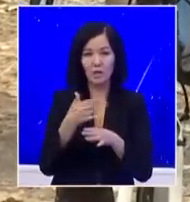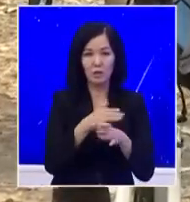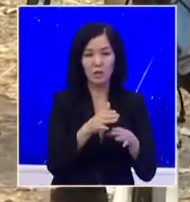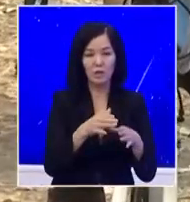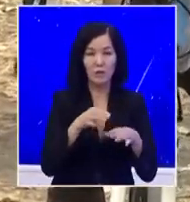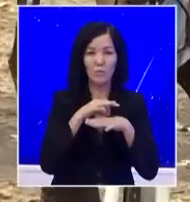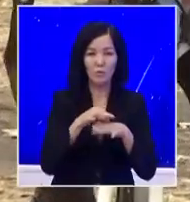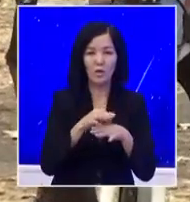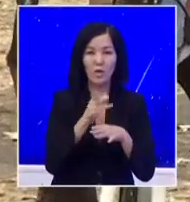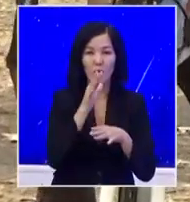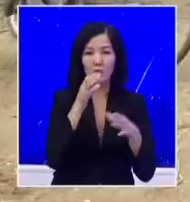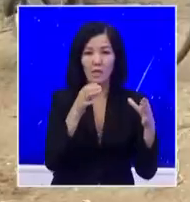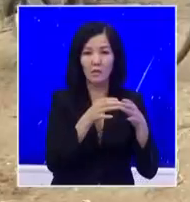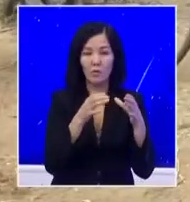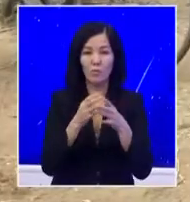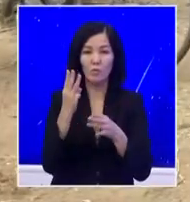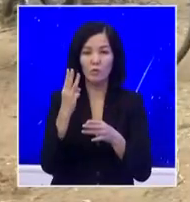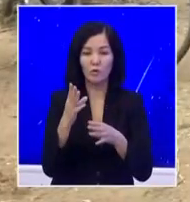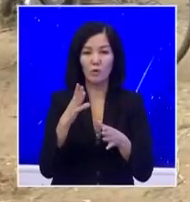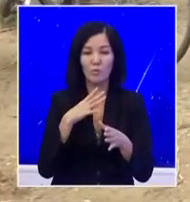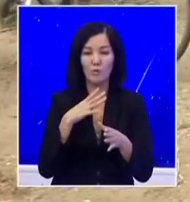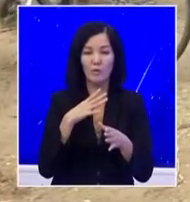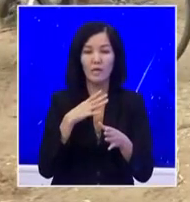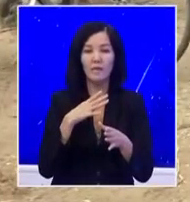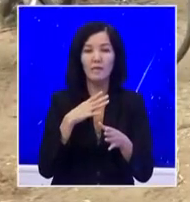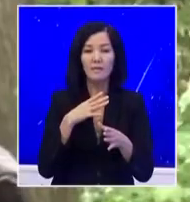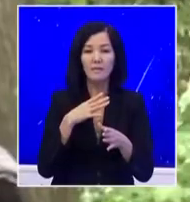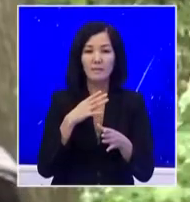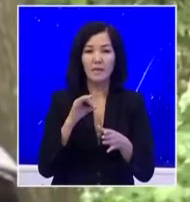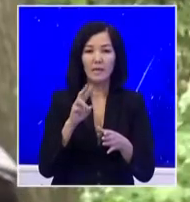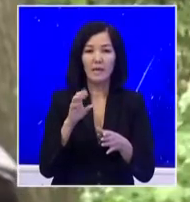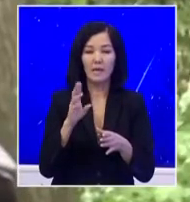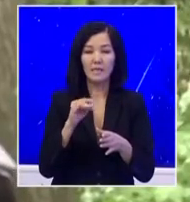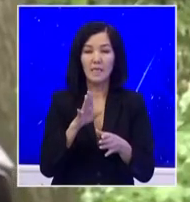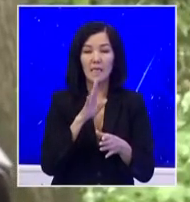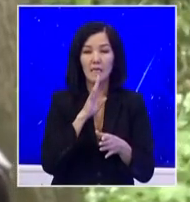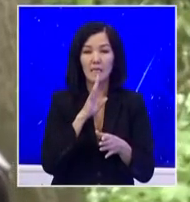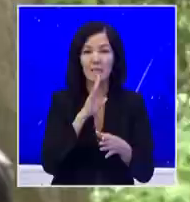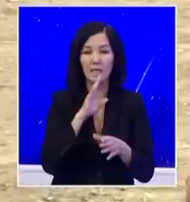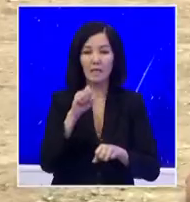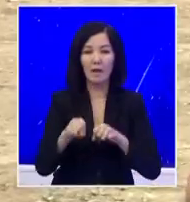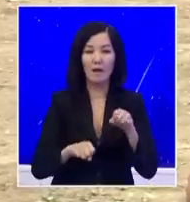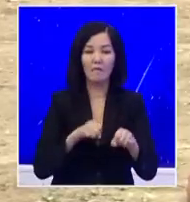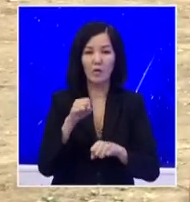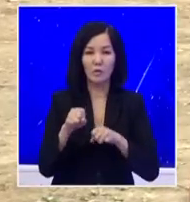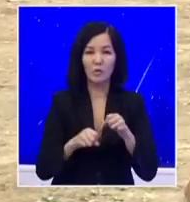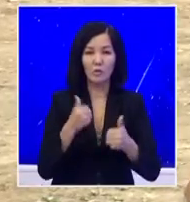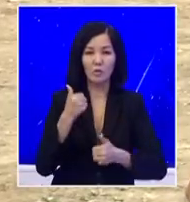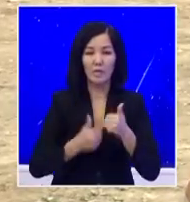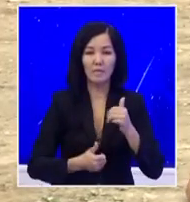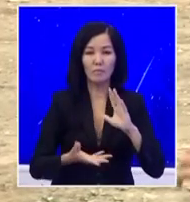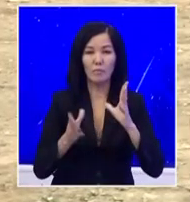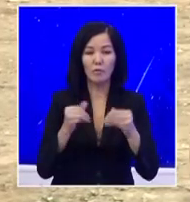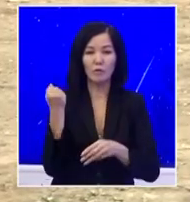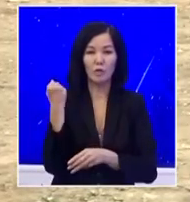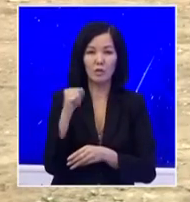Олар жас ерекшелігі бойынша үш топқа бөлініп бақсынады. Бірі Екатерина Удовыкина. Автожолдағы веложарыстар бойынша чемпион атанған